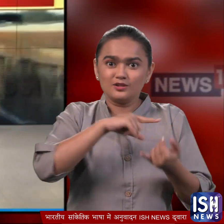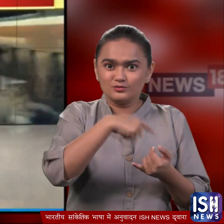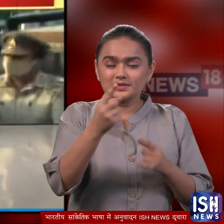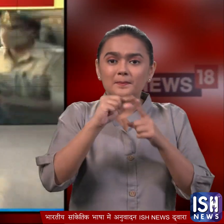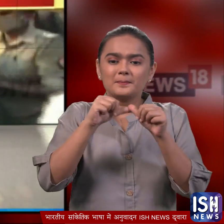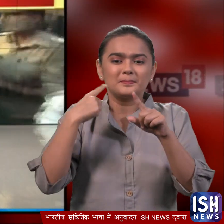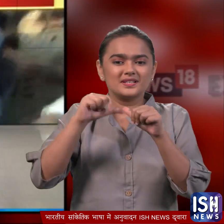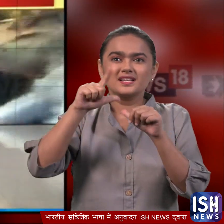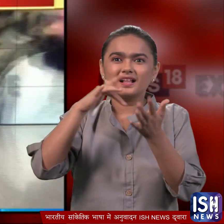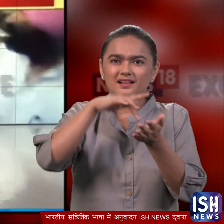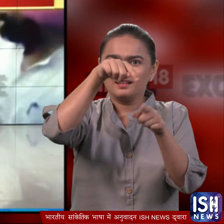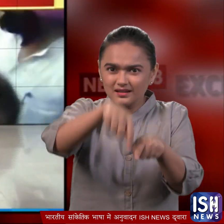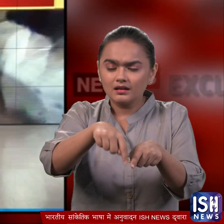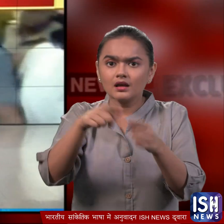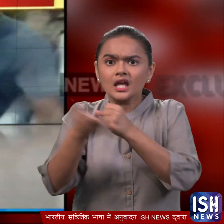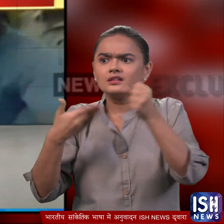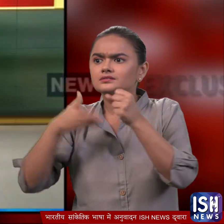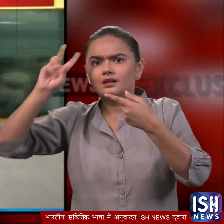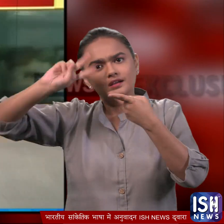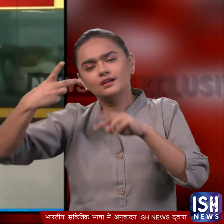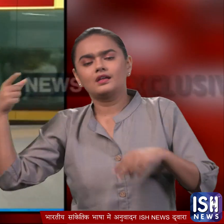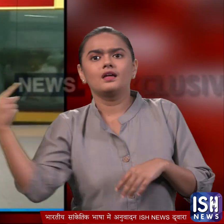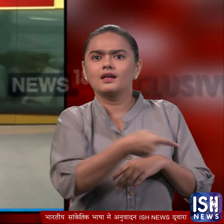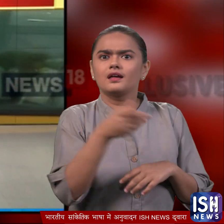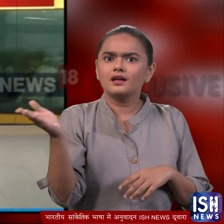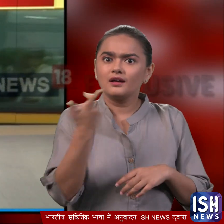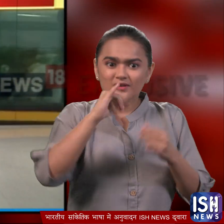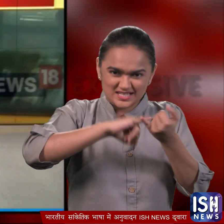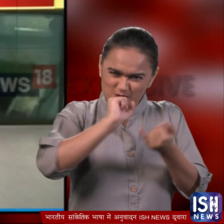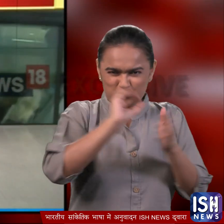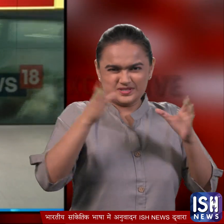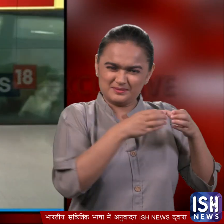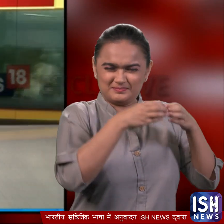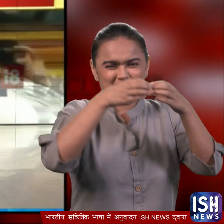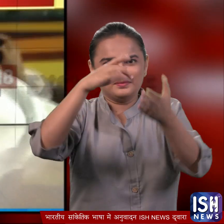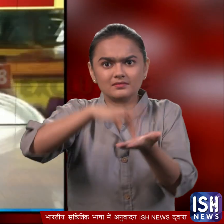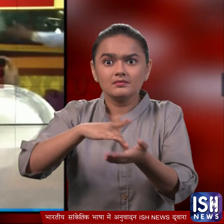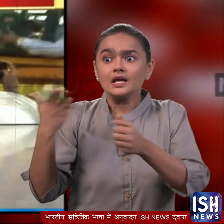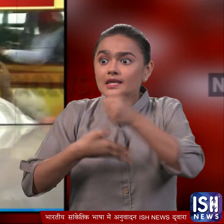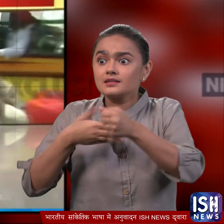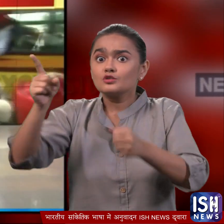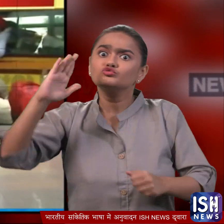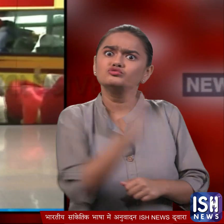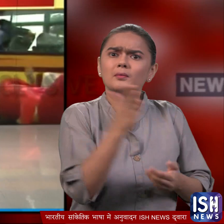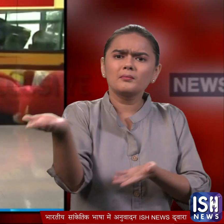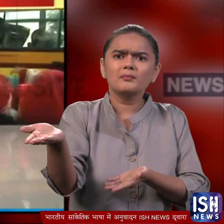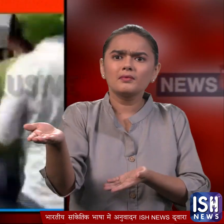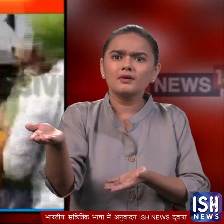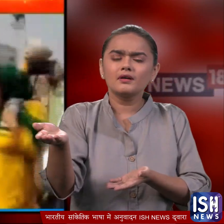कर रहे सिद्धू को पटियाला में किसानों के ही विरोध का सामना करना पड़ गया। सिद्धू का काफिला जैसे ही वहां पहुंचा, किसानों ने उनका रास्ता रोक